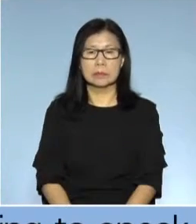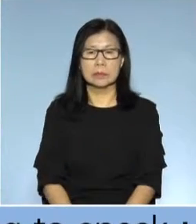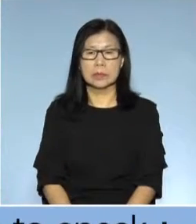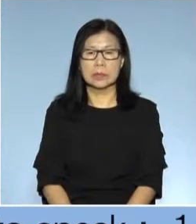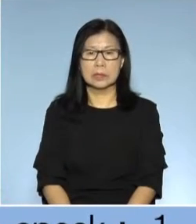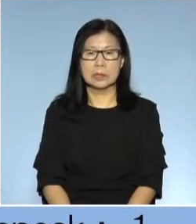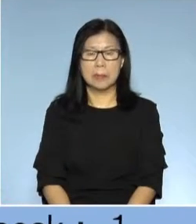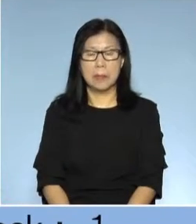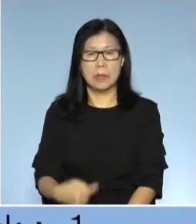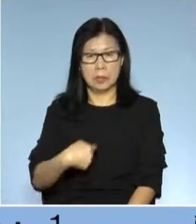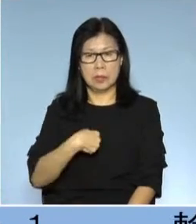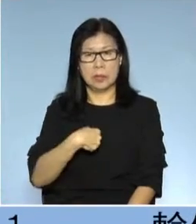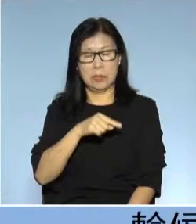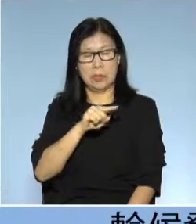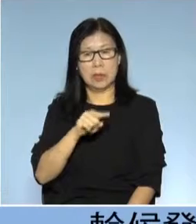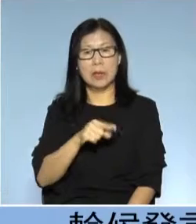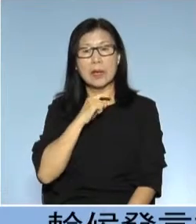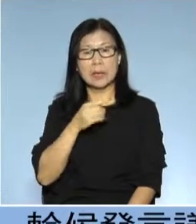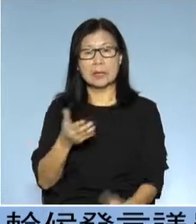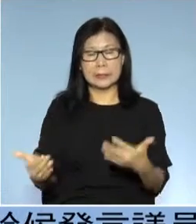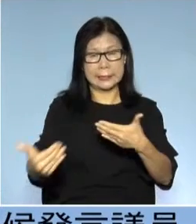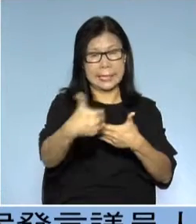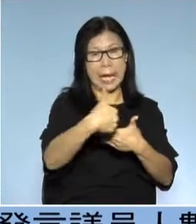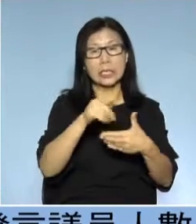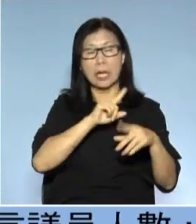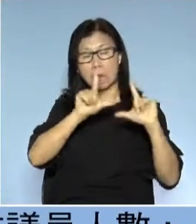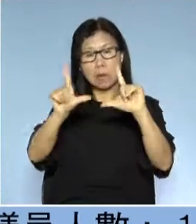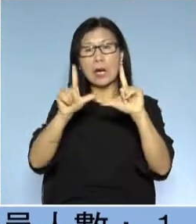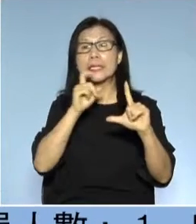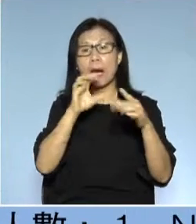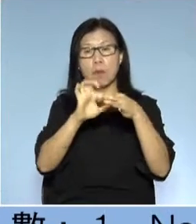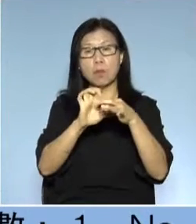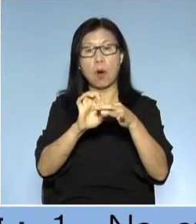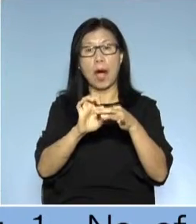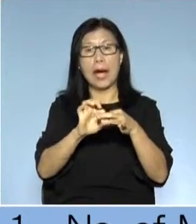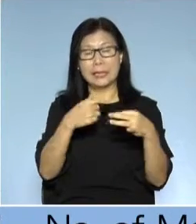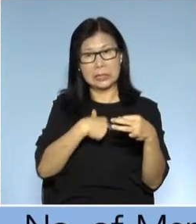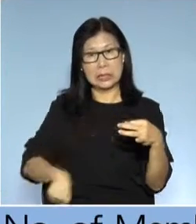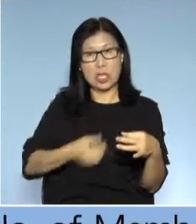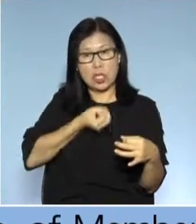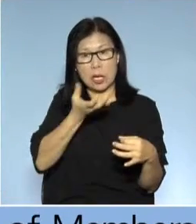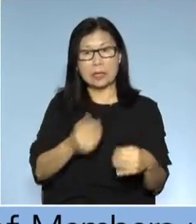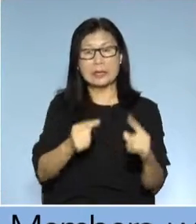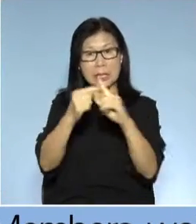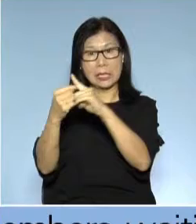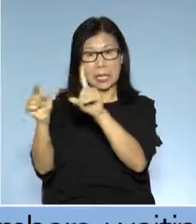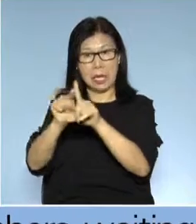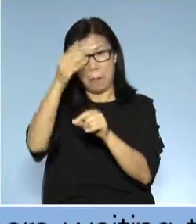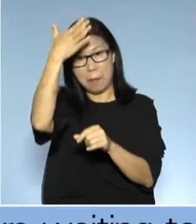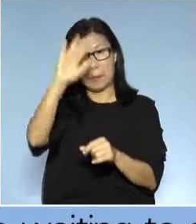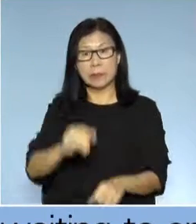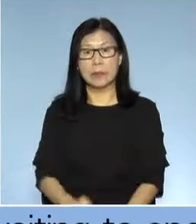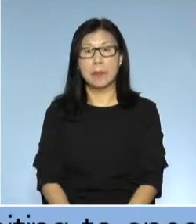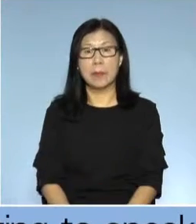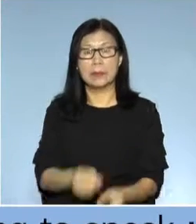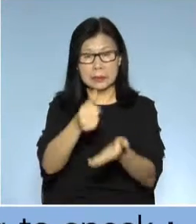主席，我諗我不如用一個間接嘅方法去回應議員嘅訴求啦。因為大家都知道香港咧，我哋而家